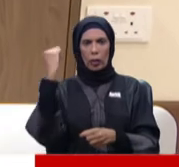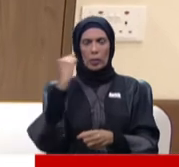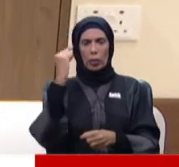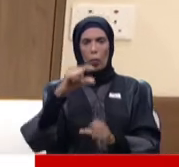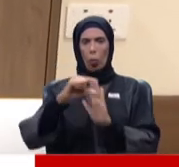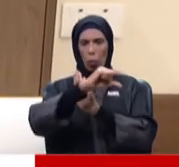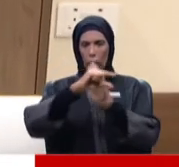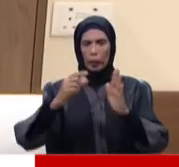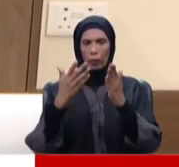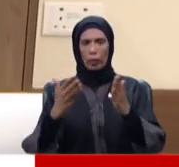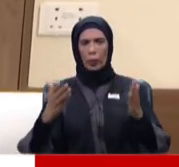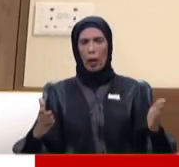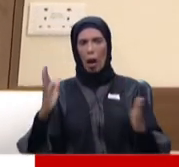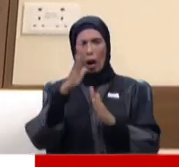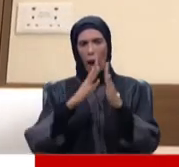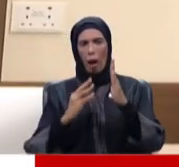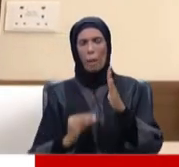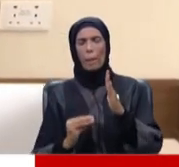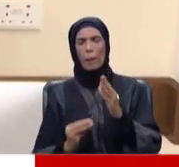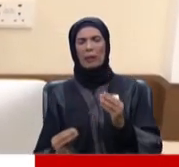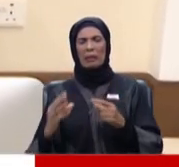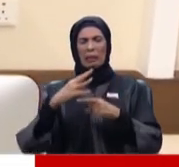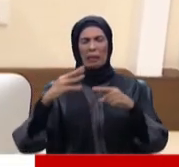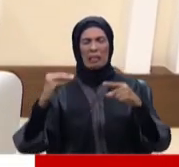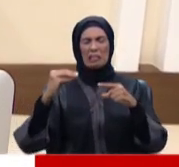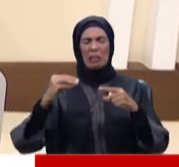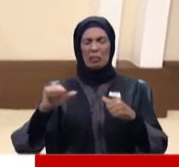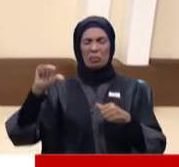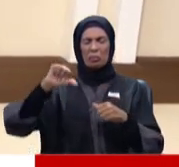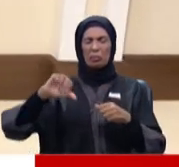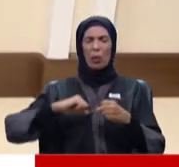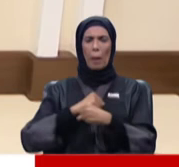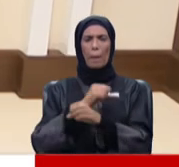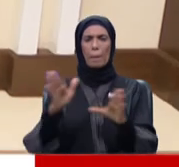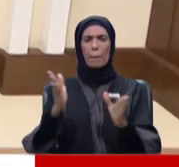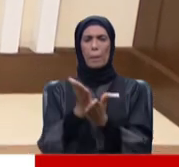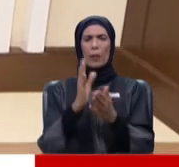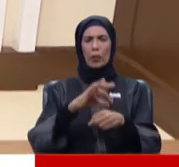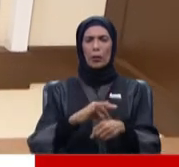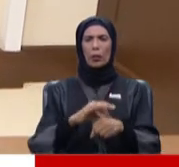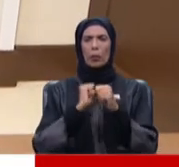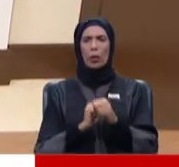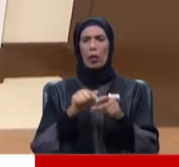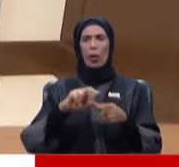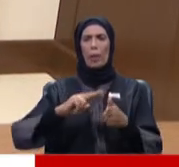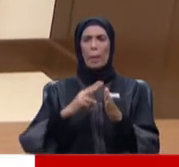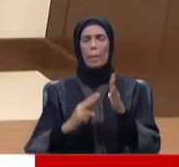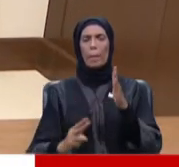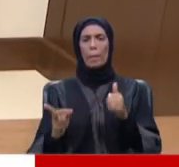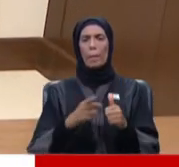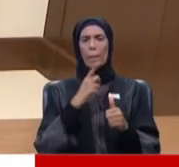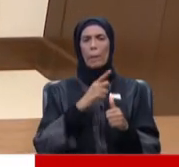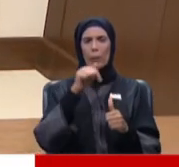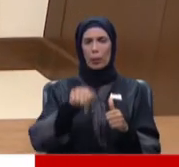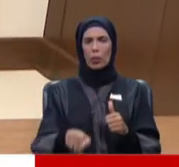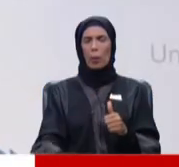ركزت على موضوع التخفيف من الآثار السلبية للجائحة على الديمقراطية وحقوق الإنسان وتحديد الإجراءات الرئيسة التي